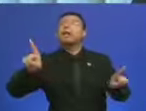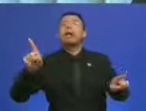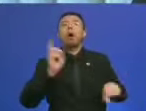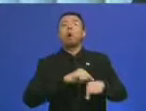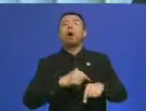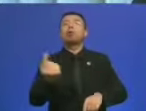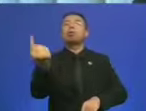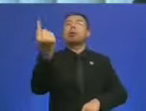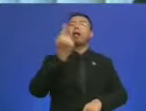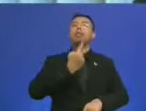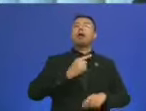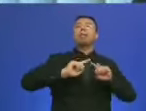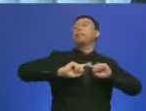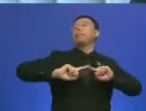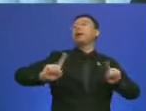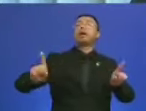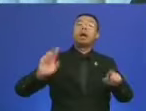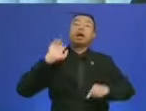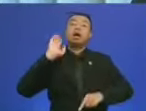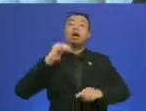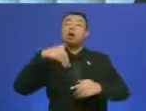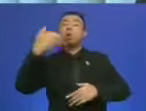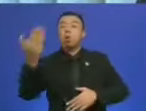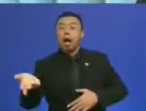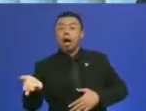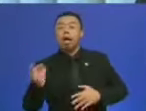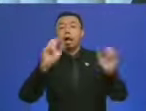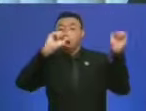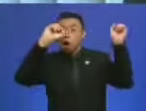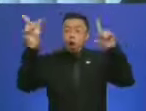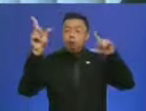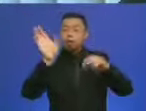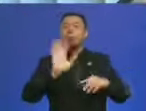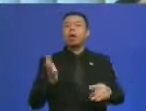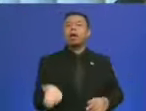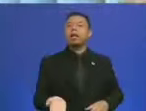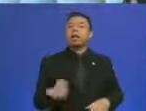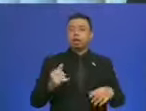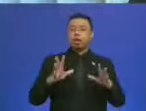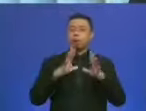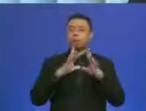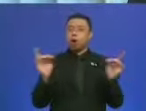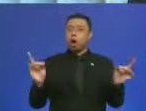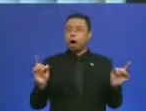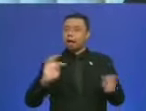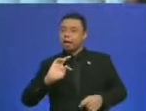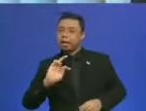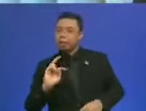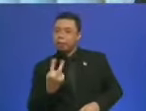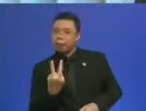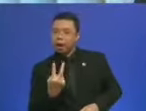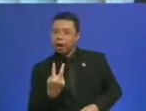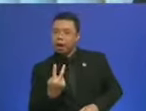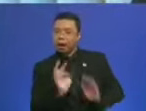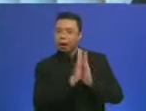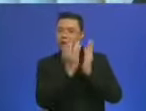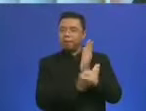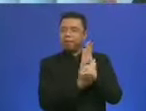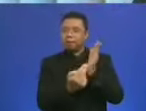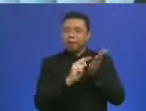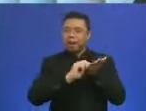Ketika engkau datang Hai konteksnya bukan kehidupan rohani yang diubah oleh Firman